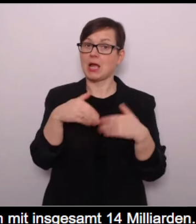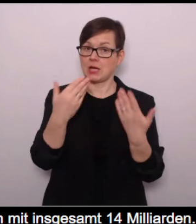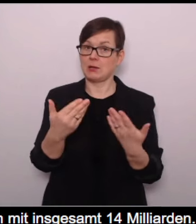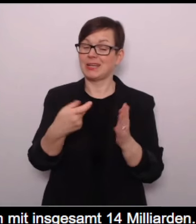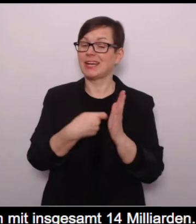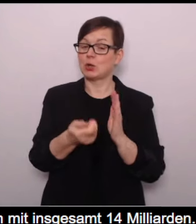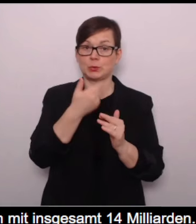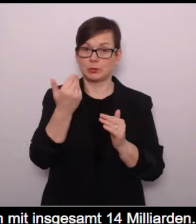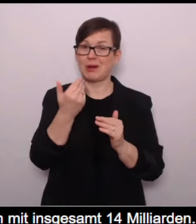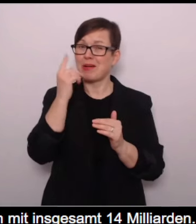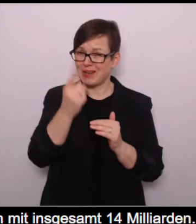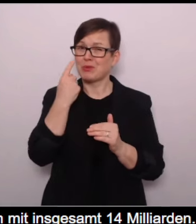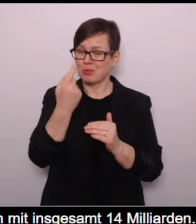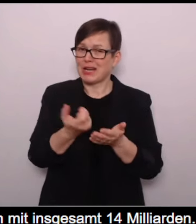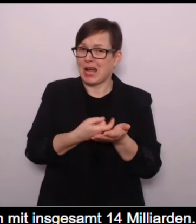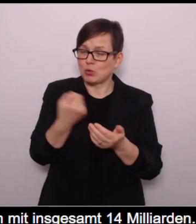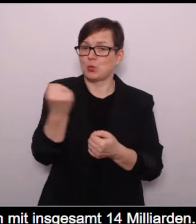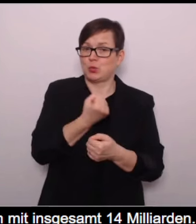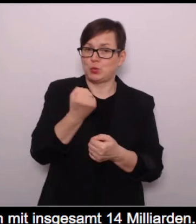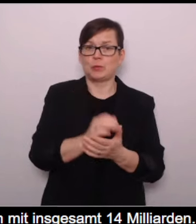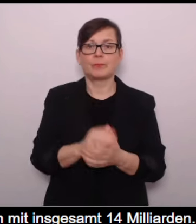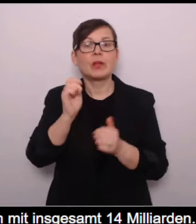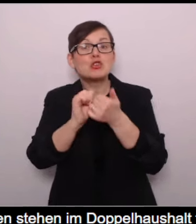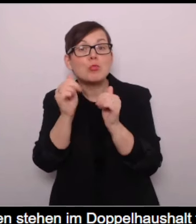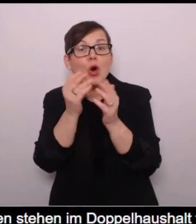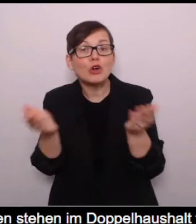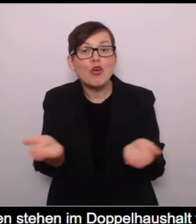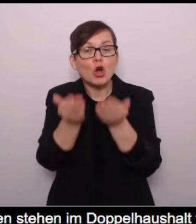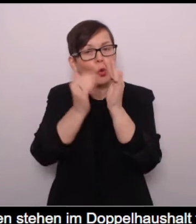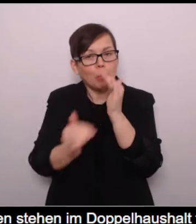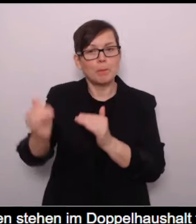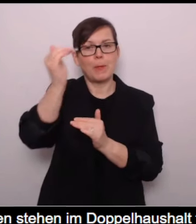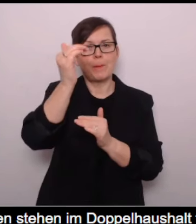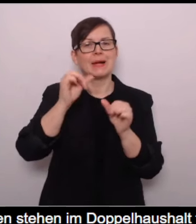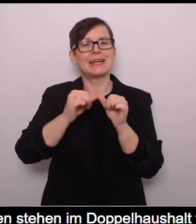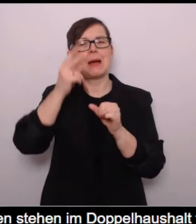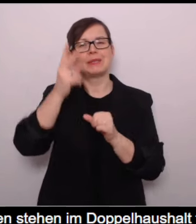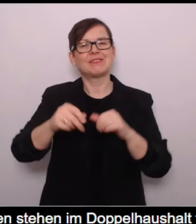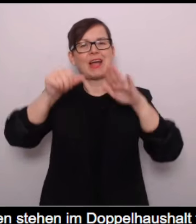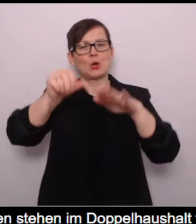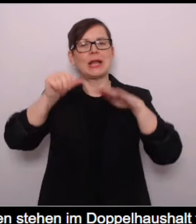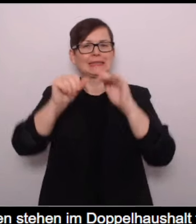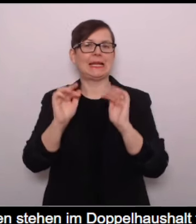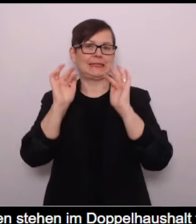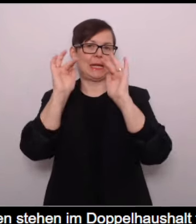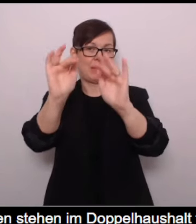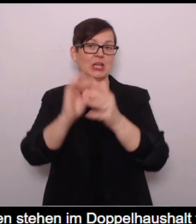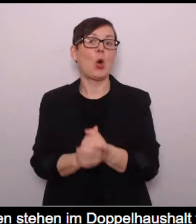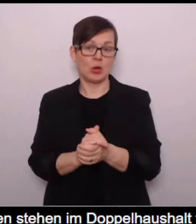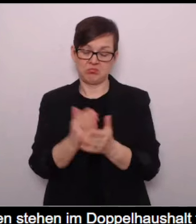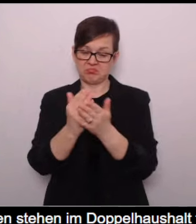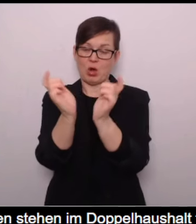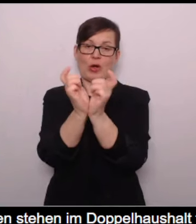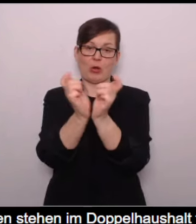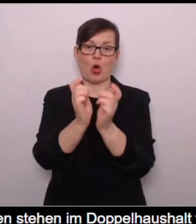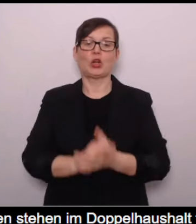das Pflegegeld. Dinge, die es in der Form nur in Bayern gibt, die nicht gekürzt werden, obwohl die Herausforderungen groß sind. Die Sportförderung wird